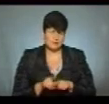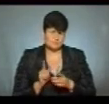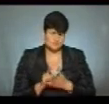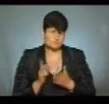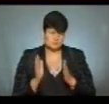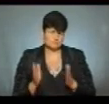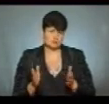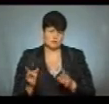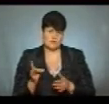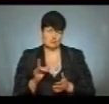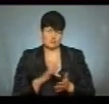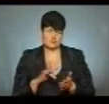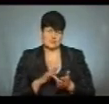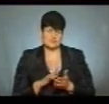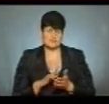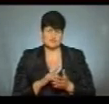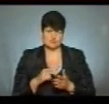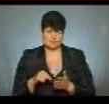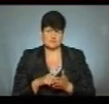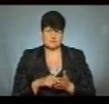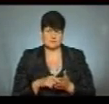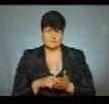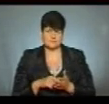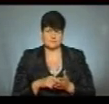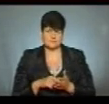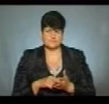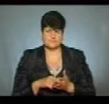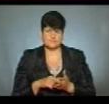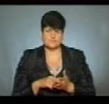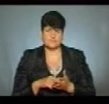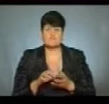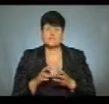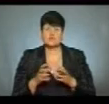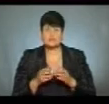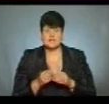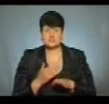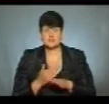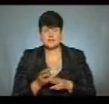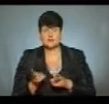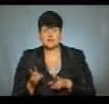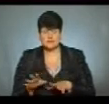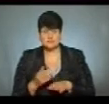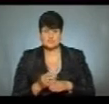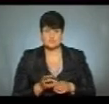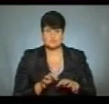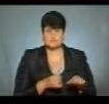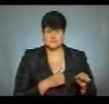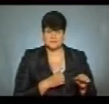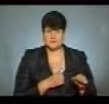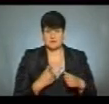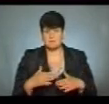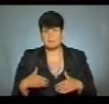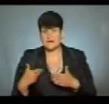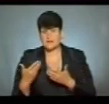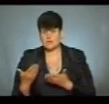в районному центрі чи взагалі місті. В результаті частину Бруківки зняли, частину залишили. В результаті частину Бруківки ми їм предложили, значить, що от, так